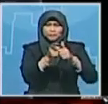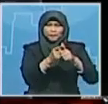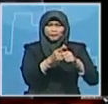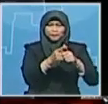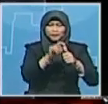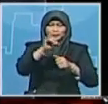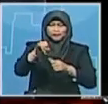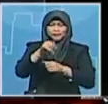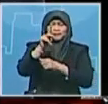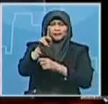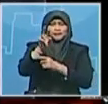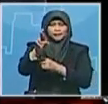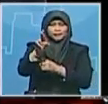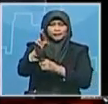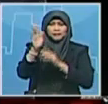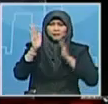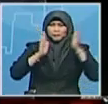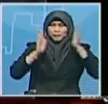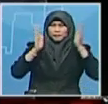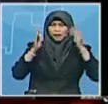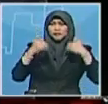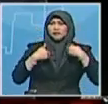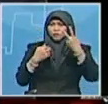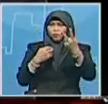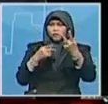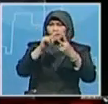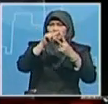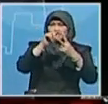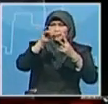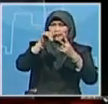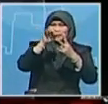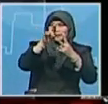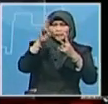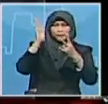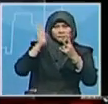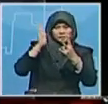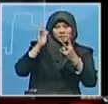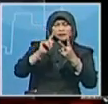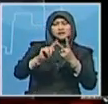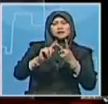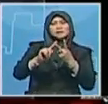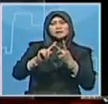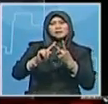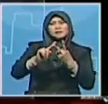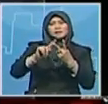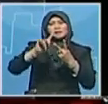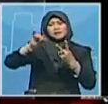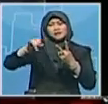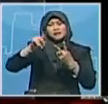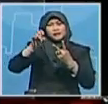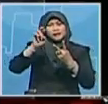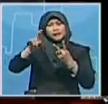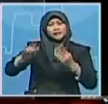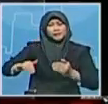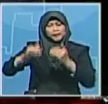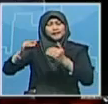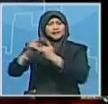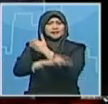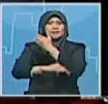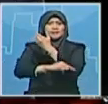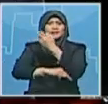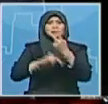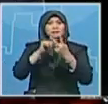sekali JKR Malaysia. JKR ada dua. Satu JKR Malaysia, satu lagi JKR di peringkat negeri. JKR